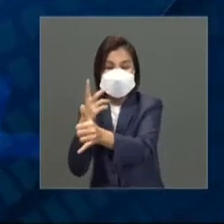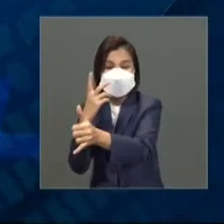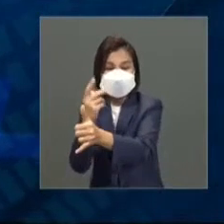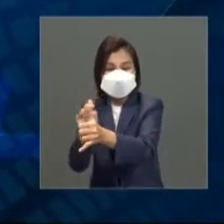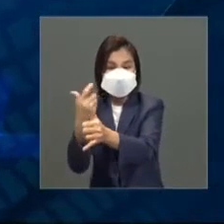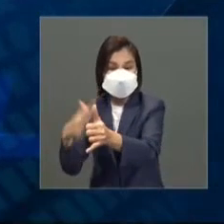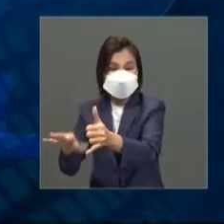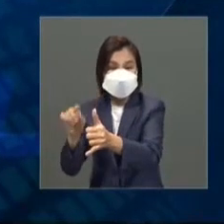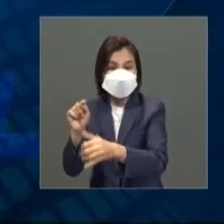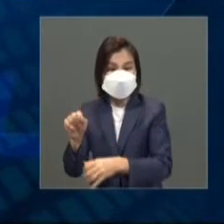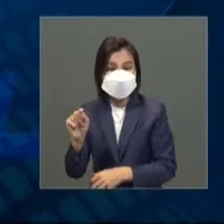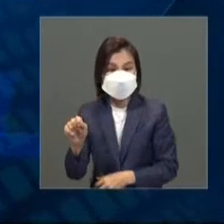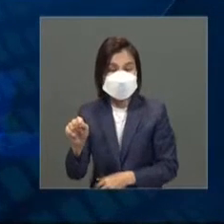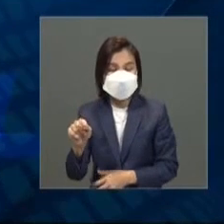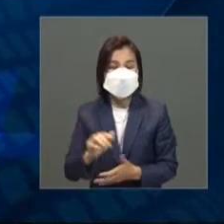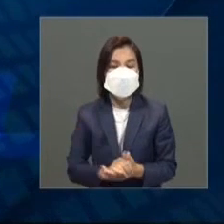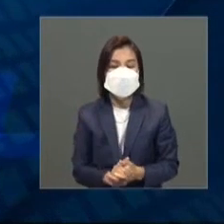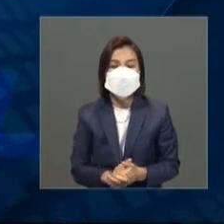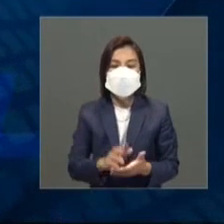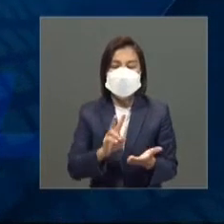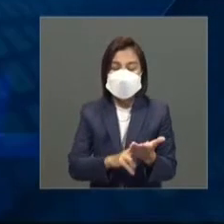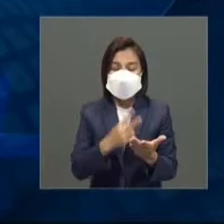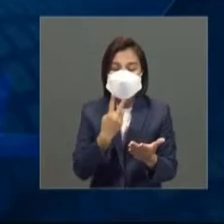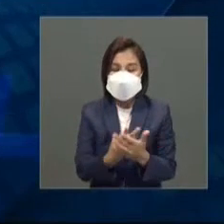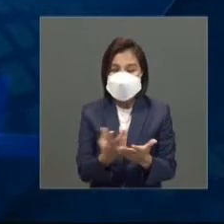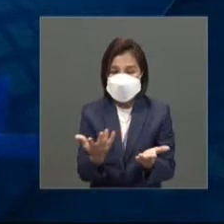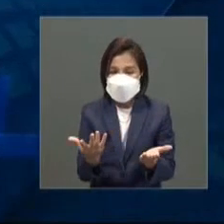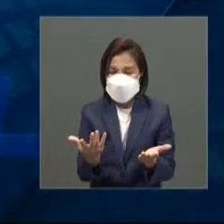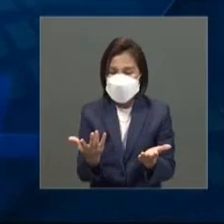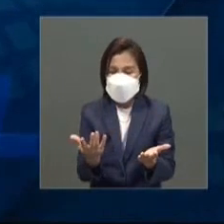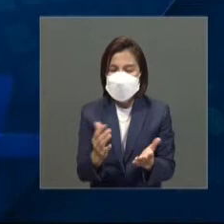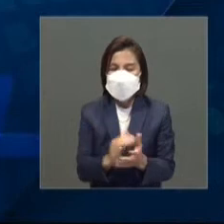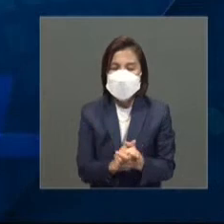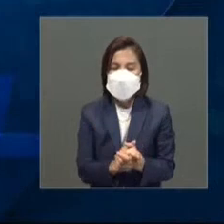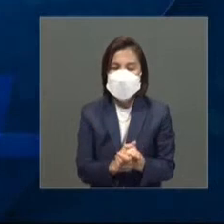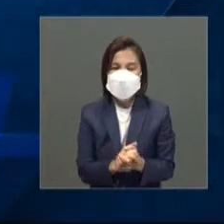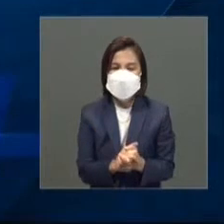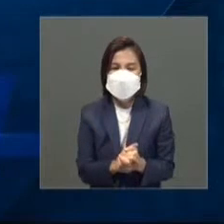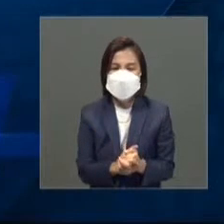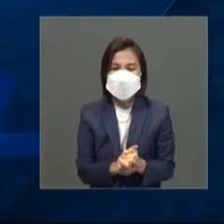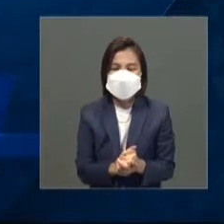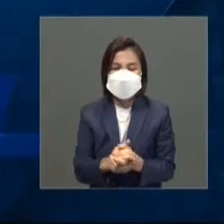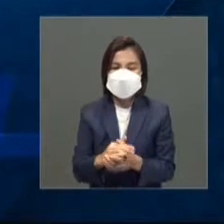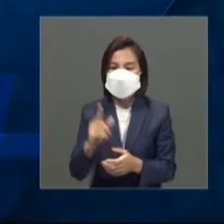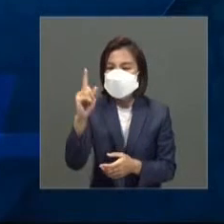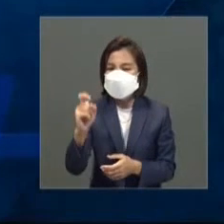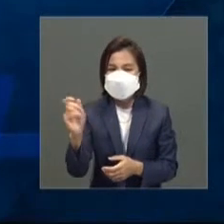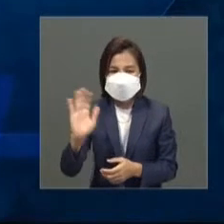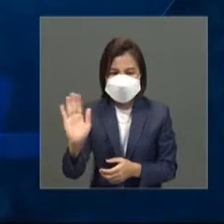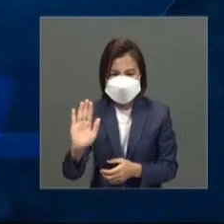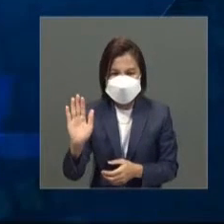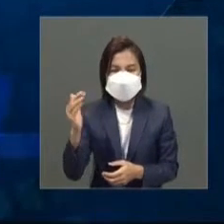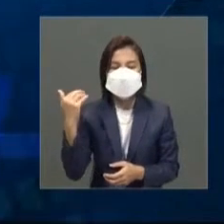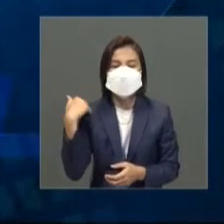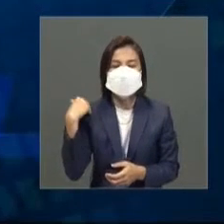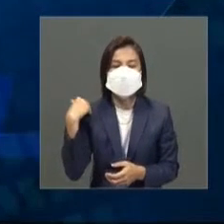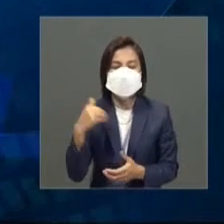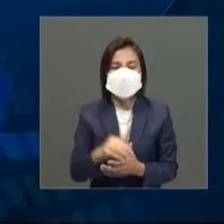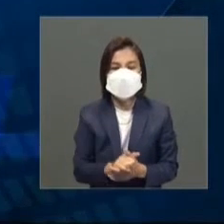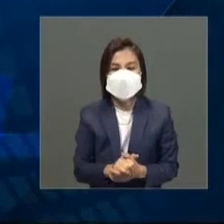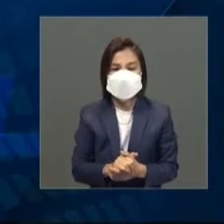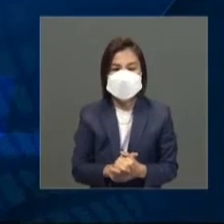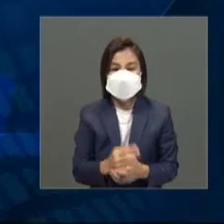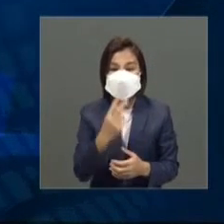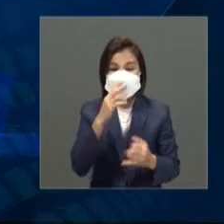ไปบ้างแล้วเนี่ยนะครับก็จะทำให้การไม่เสียชีวิตก็เพิ่มขึ้นนะครับใน